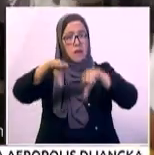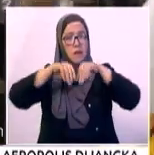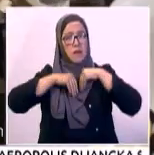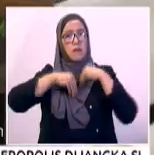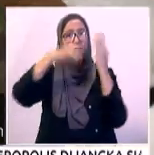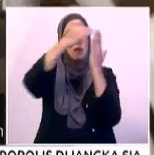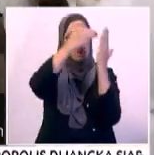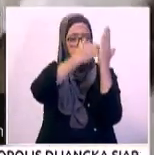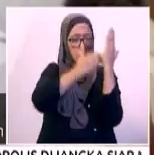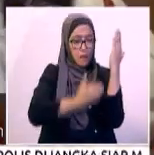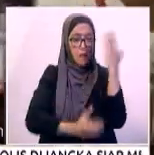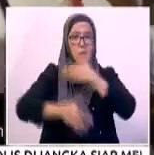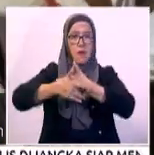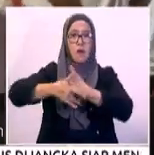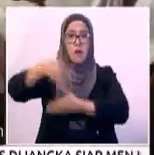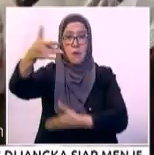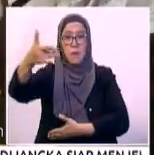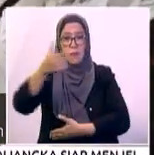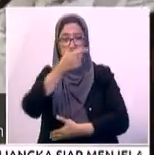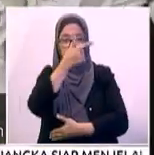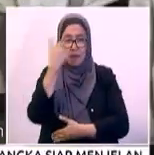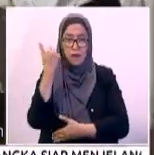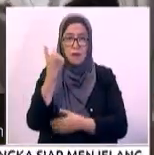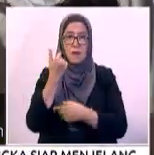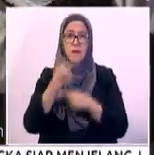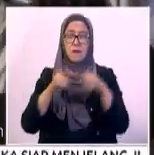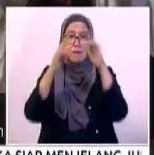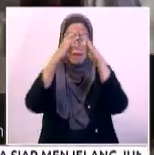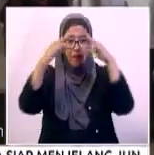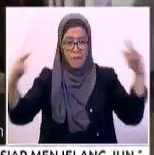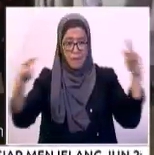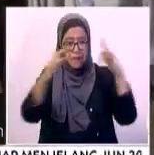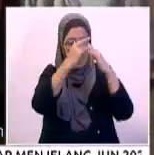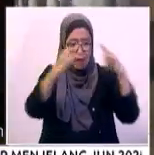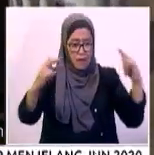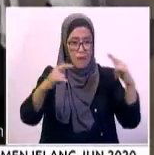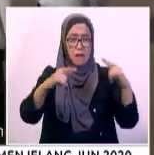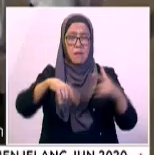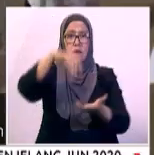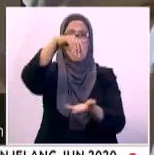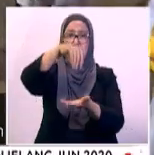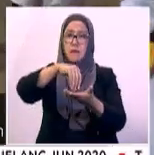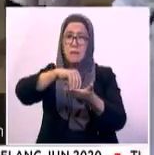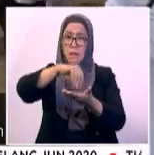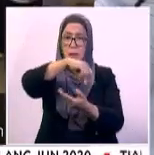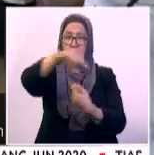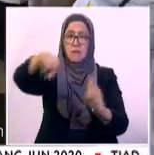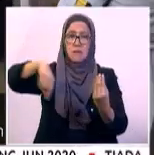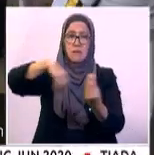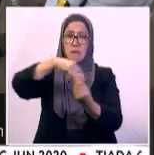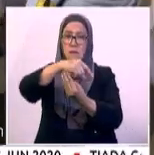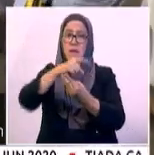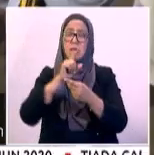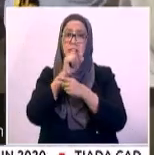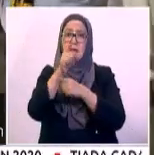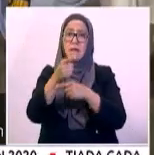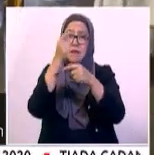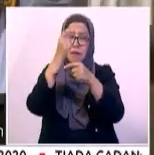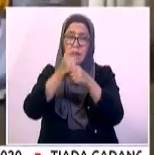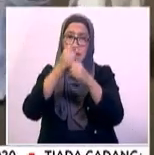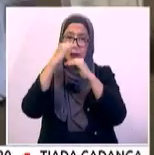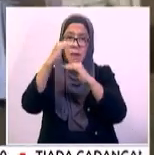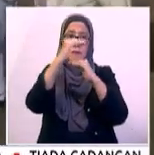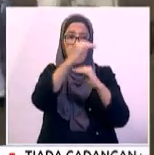berkenaan dengan lebih awal. Ini memandangkan kemah dan kawasan beribadat seperti Mina hanya diperuntukkan kepada kuota jemaah sedia